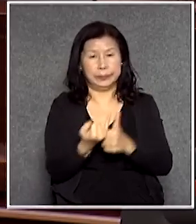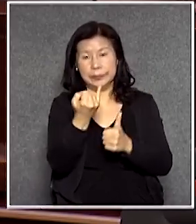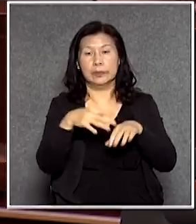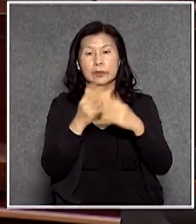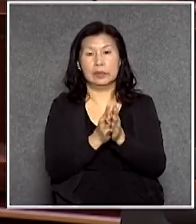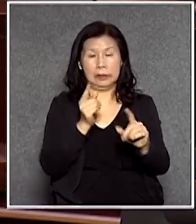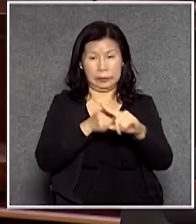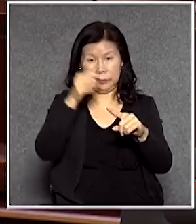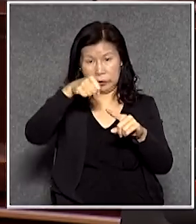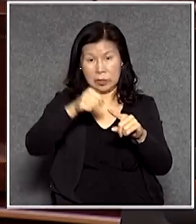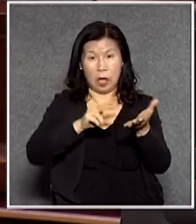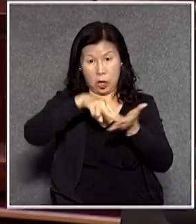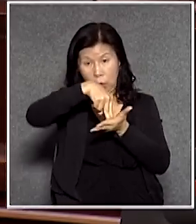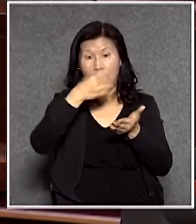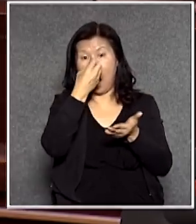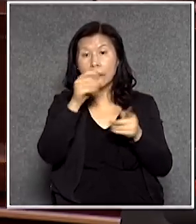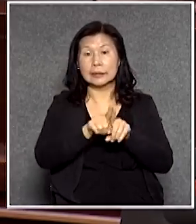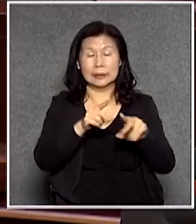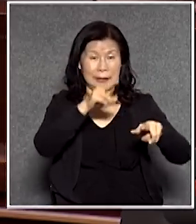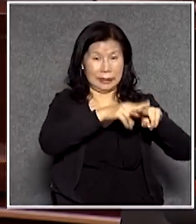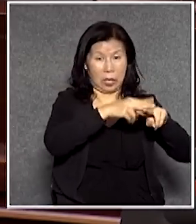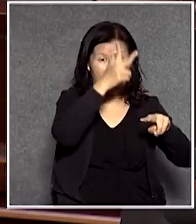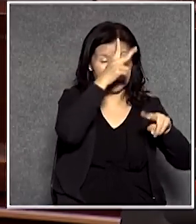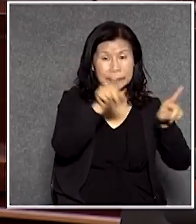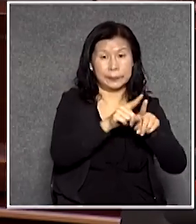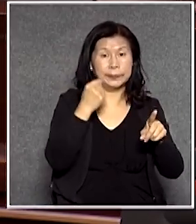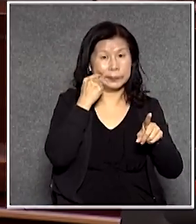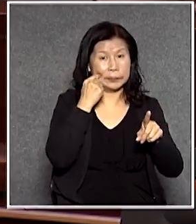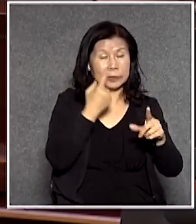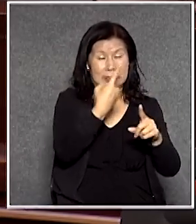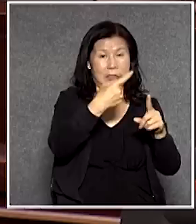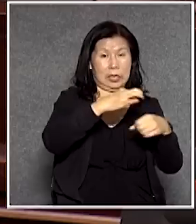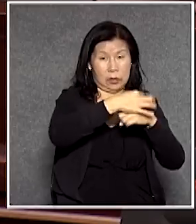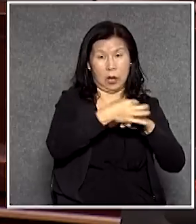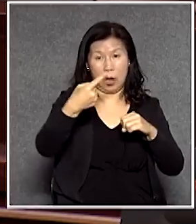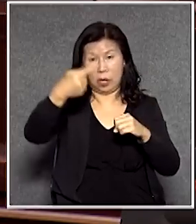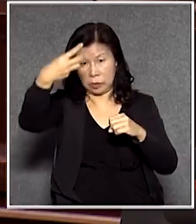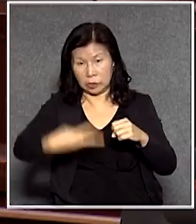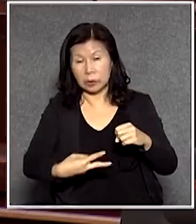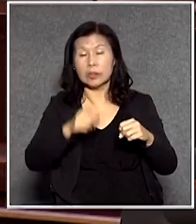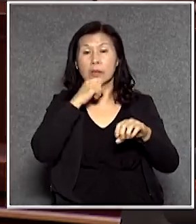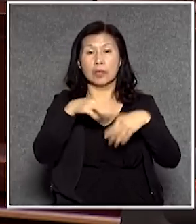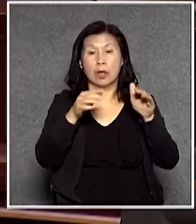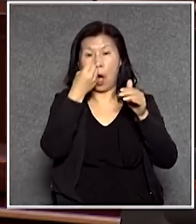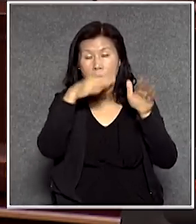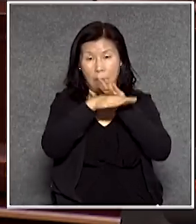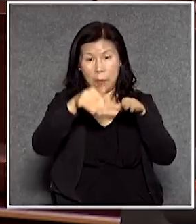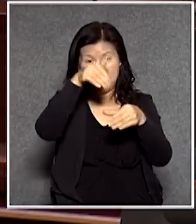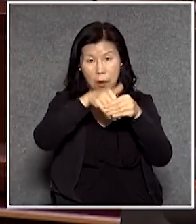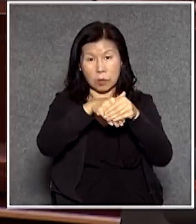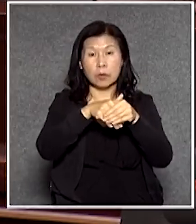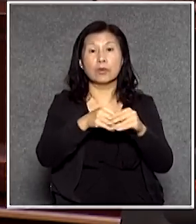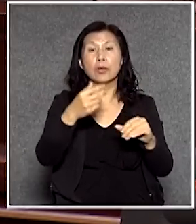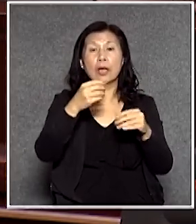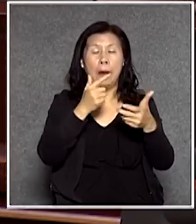話，我們又如何要求我們中央的政府嚴守一國兩制呢？那我們香港的普選民主路又怎樣走下